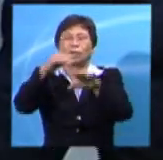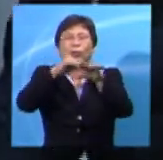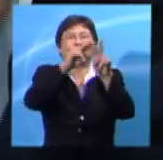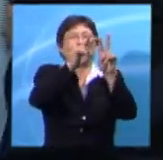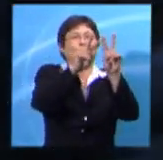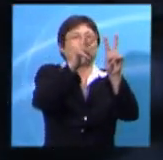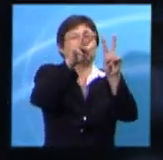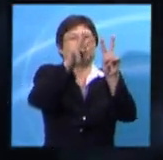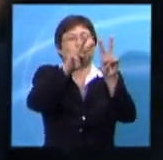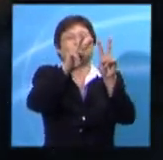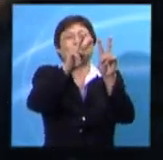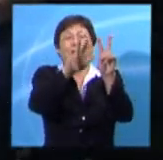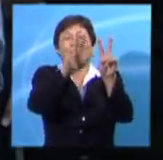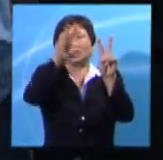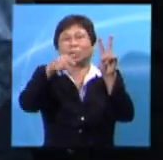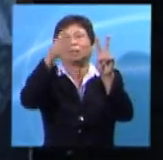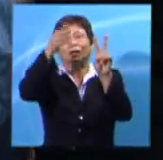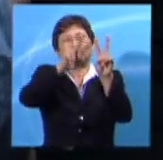2